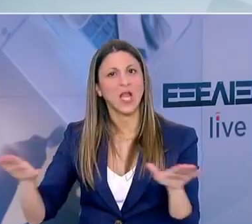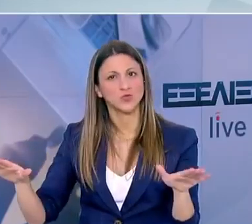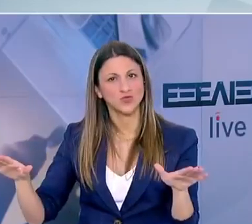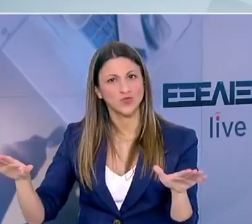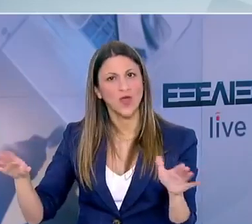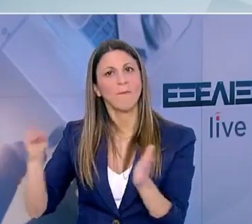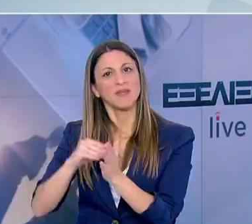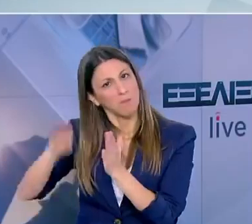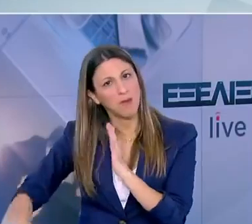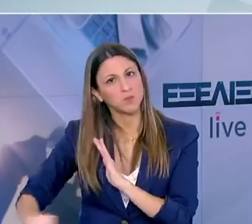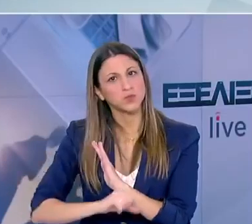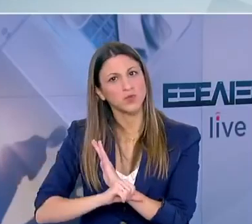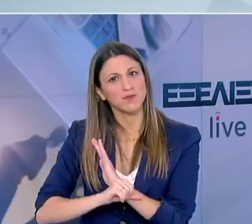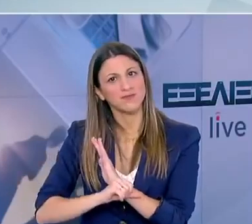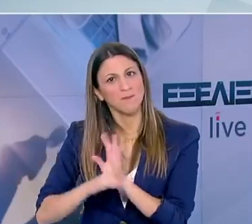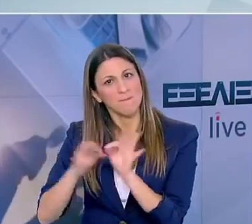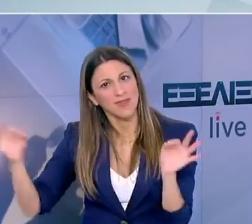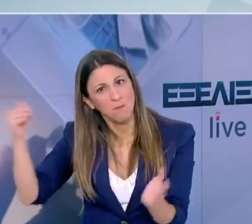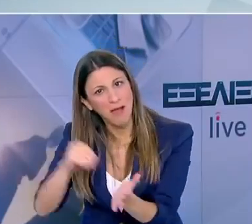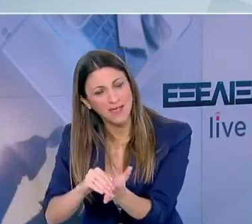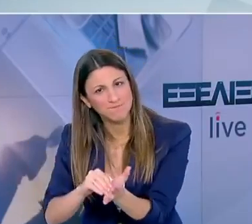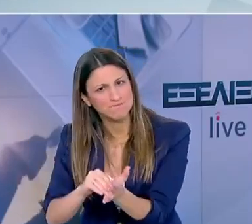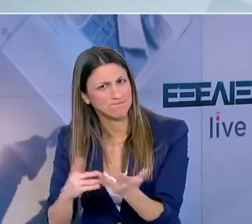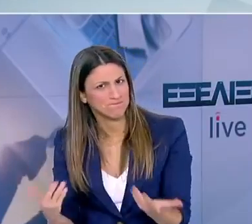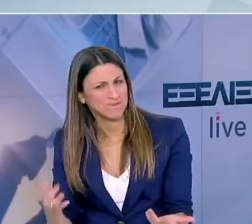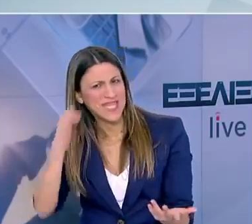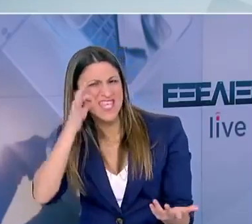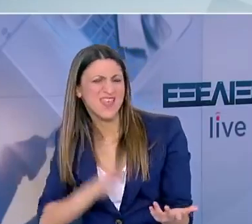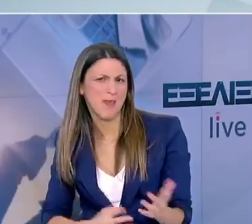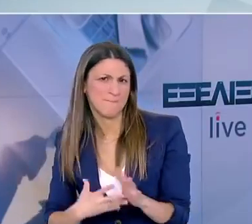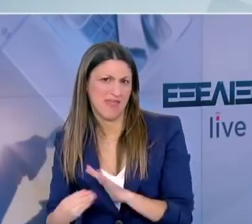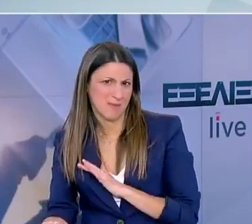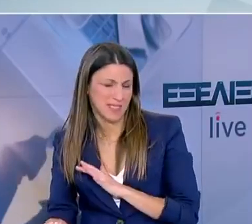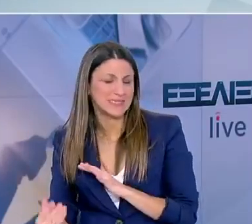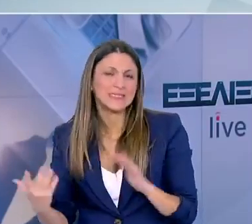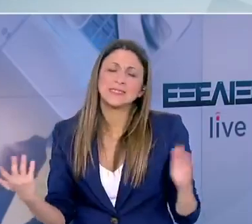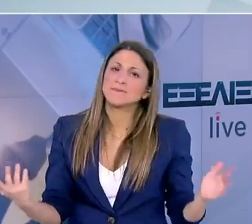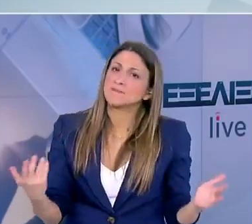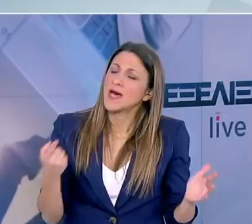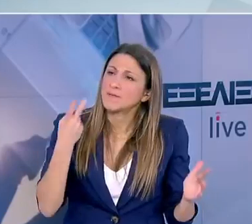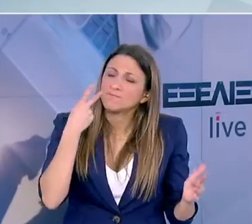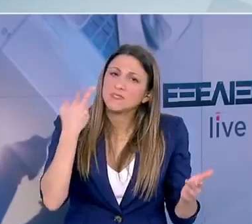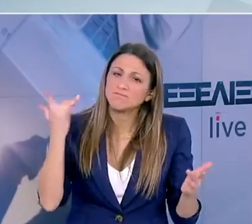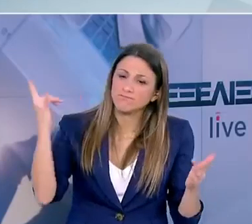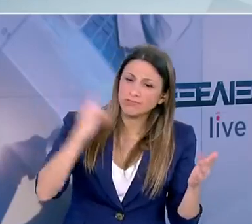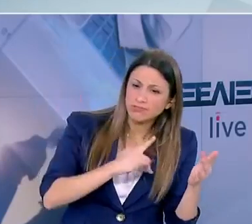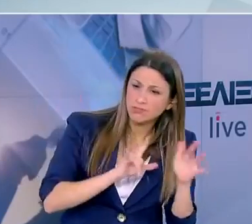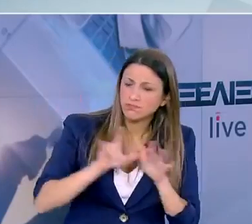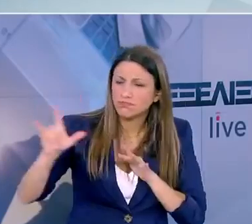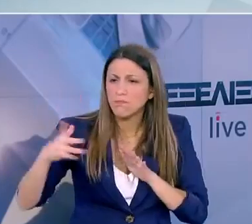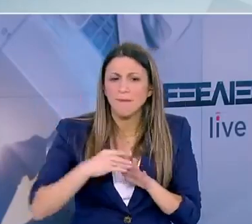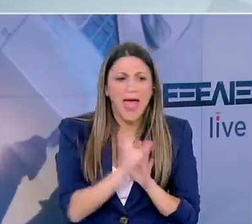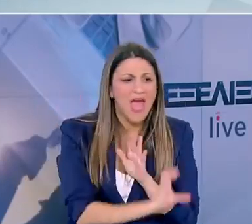χώρες στην Ευρώπη. Κάναμε το αντίθετο στην αρχή με την Κίνα, τώρα το κάνουν αυτοί για την Ευρώπη. Άρα θα υπάρχουν τέτοια, όπως τα ονομάζω